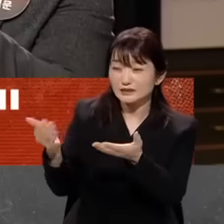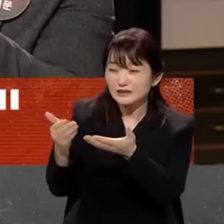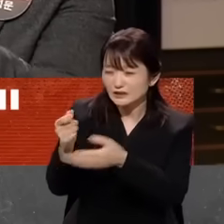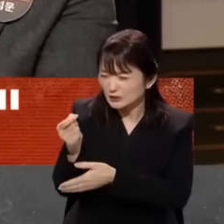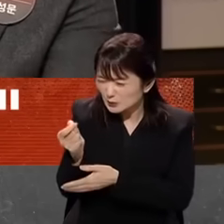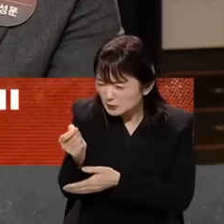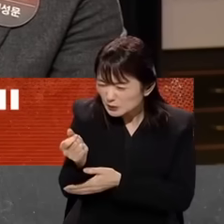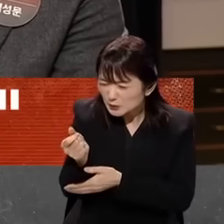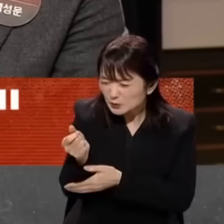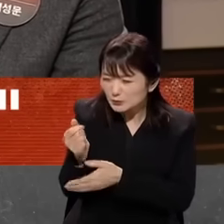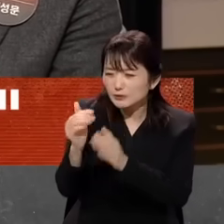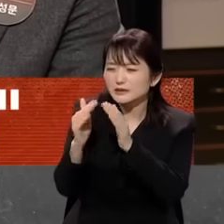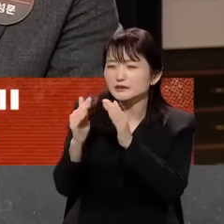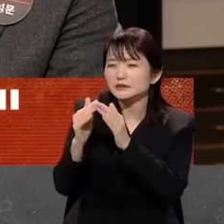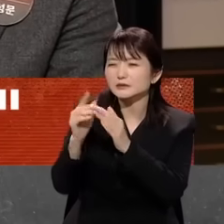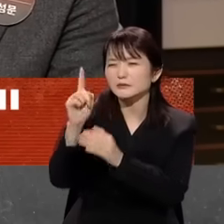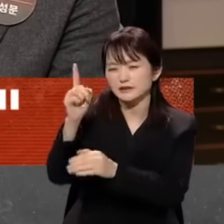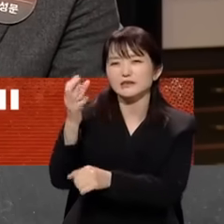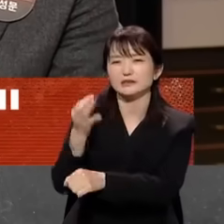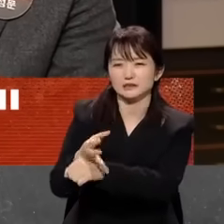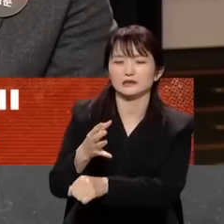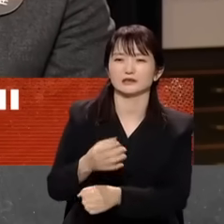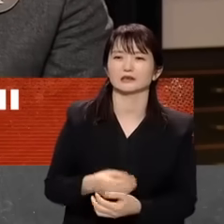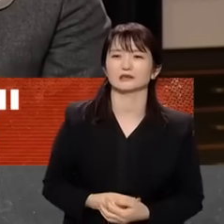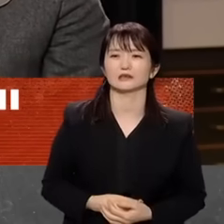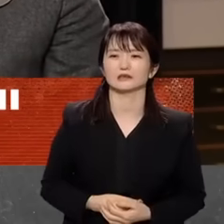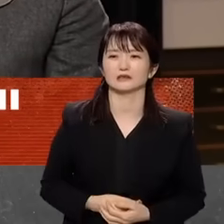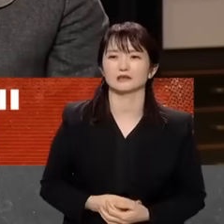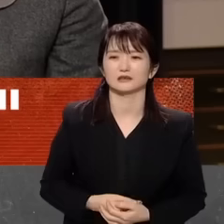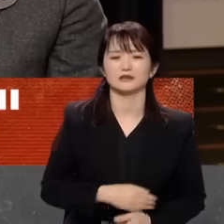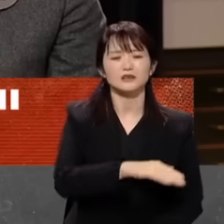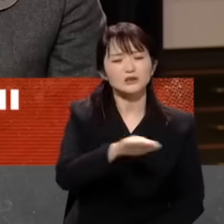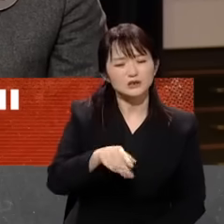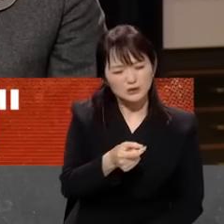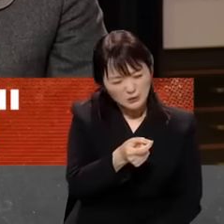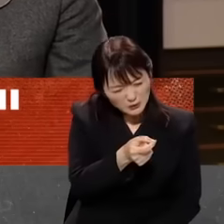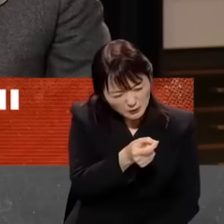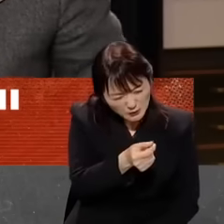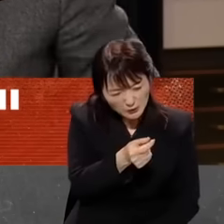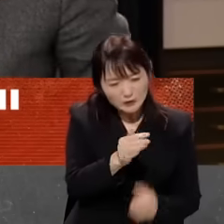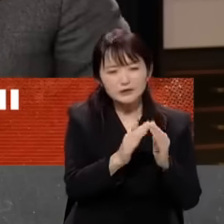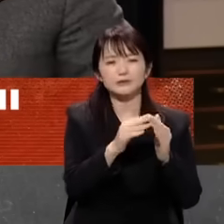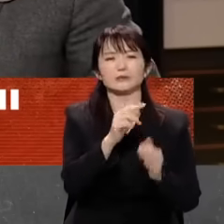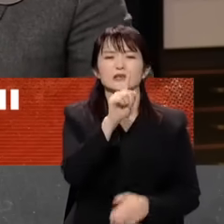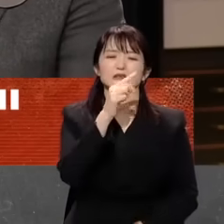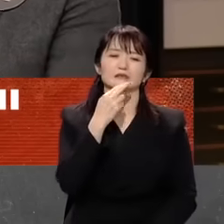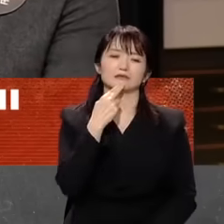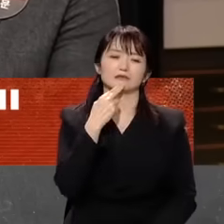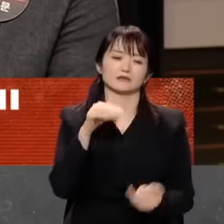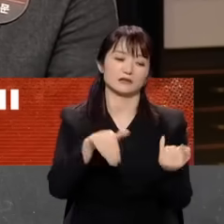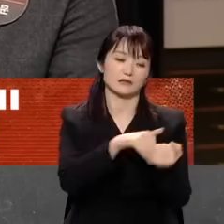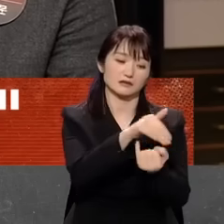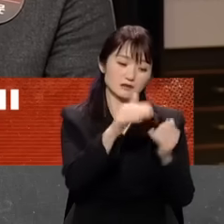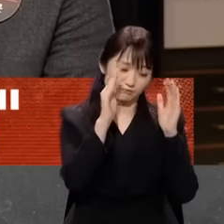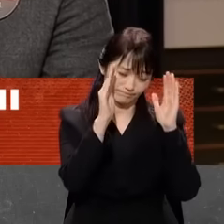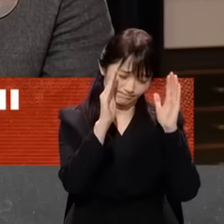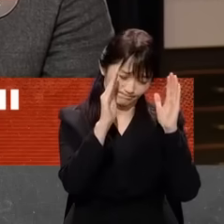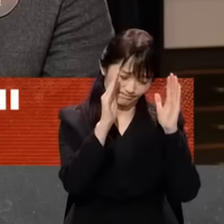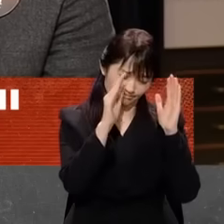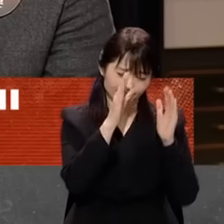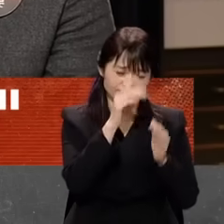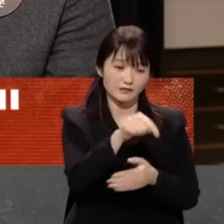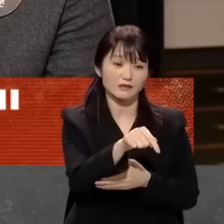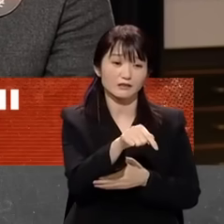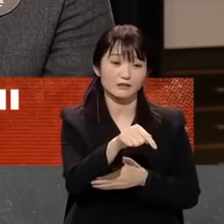거 조그만 거 오피스라는 거 하나 얻어 놨나 봐 우린 그 조그만한 오피스텔이 하나 없잖 잖아 아가씨는 공부밖에 못하는 밥을 하더니